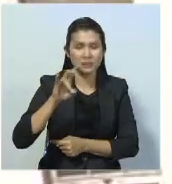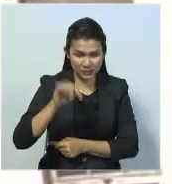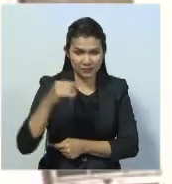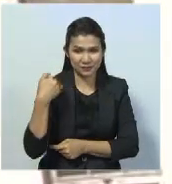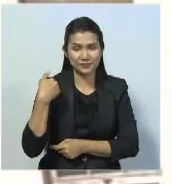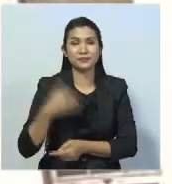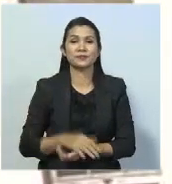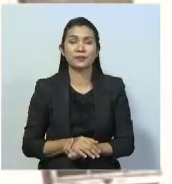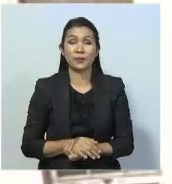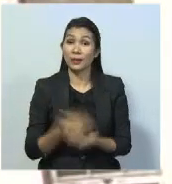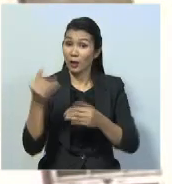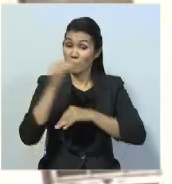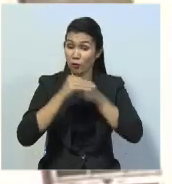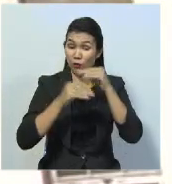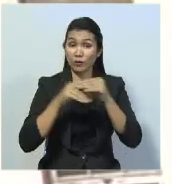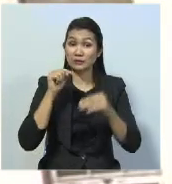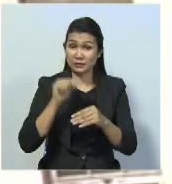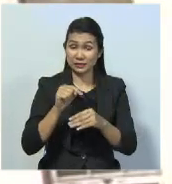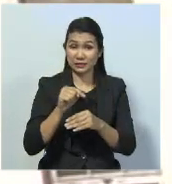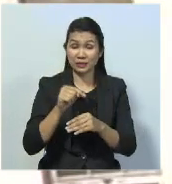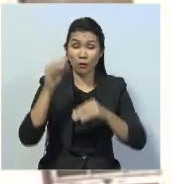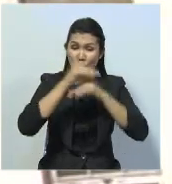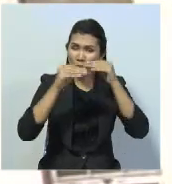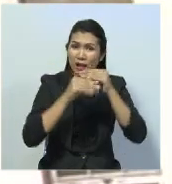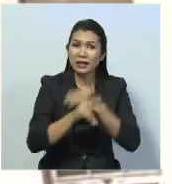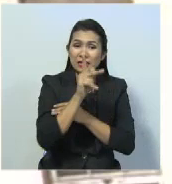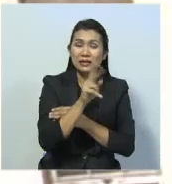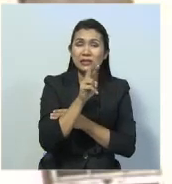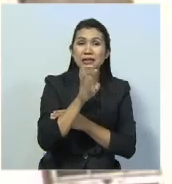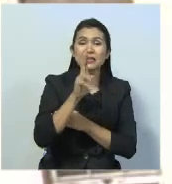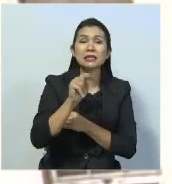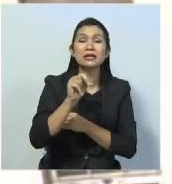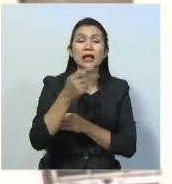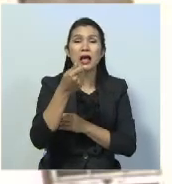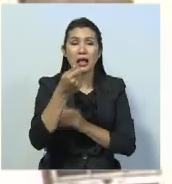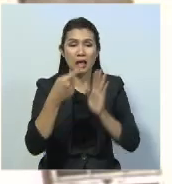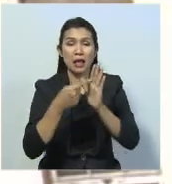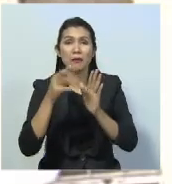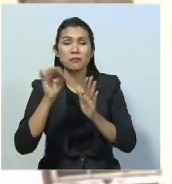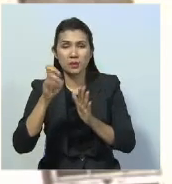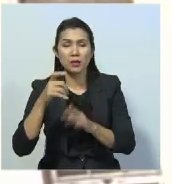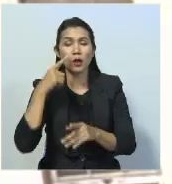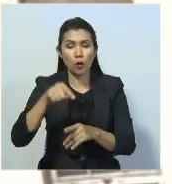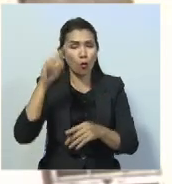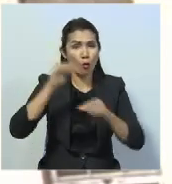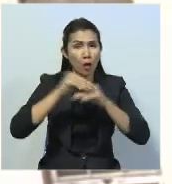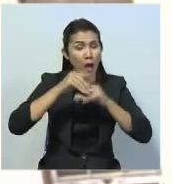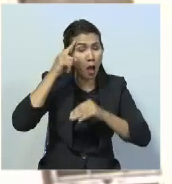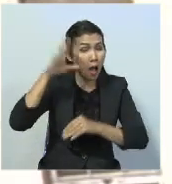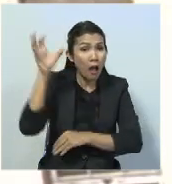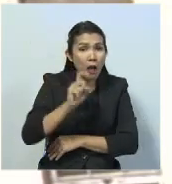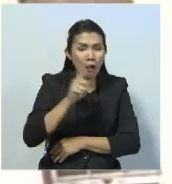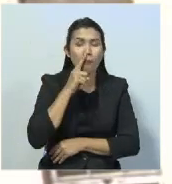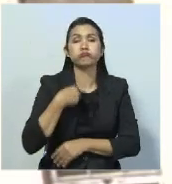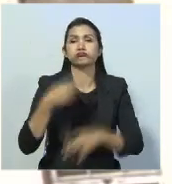ค่ะคุณชมคะสำหรับโครงการกรีนอาร์มี่กรีนฟาร์เมอร์นะคะเป็นโครงการที่เกิดจากคำปารภของนายกรัฐมนตรีค่ะเพื่อที่จะต้อง